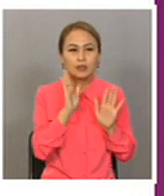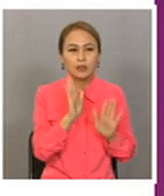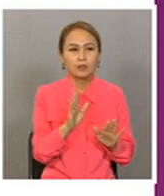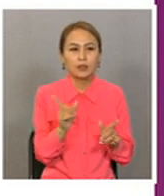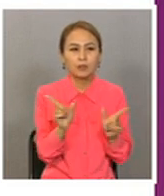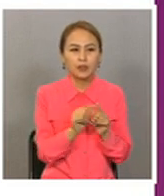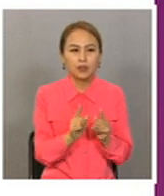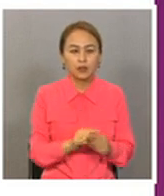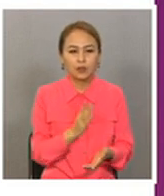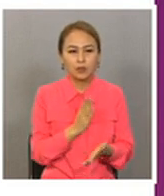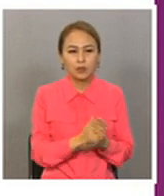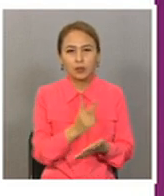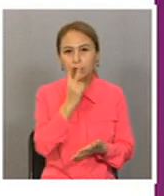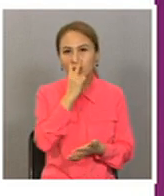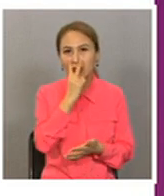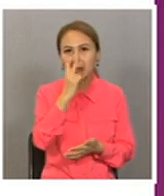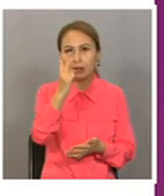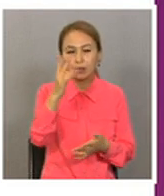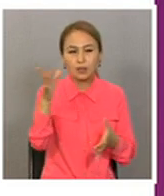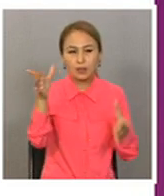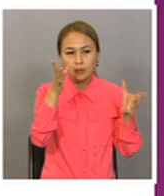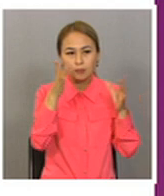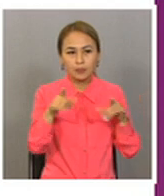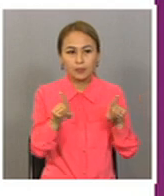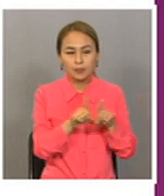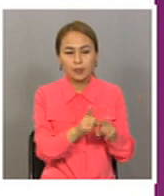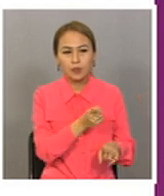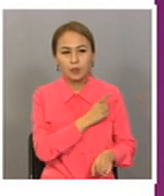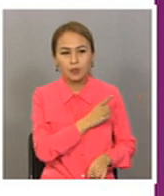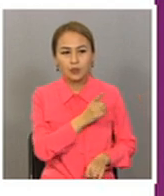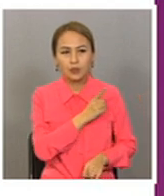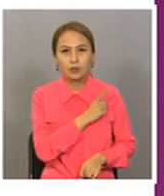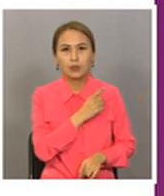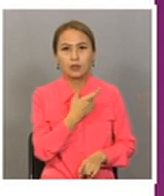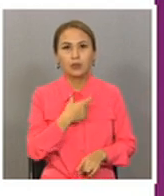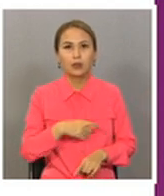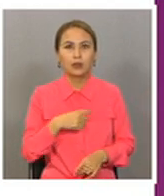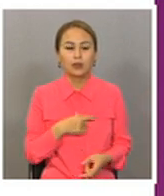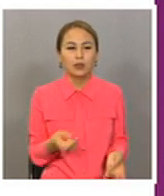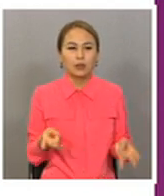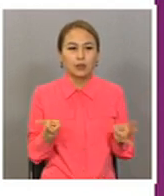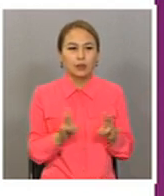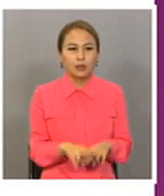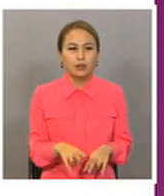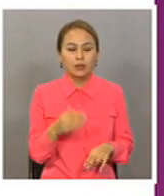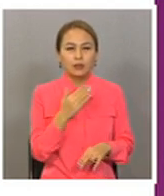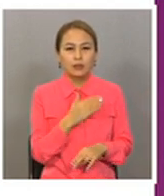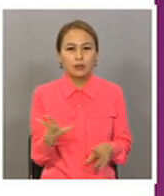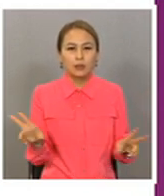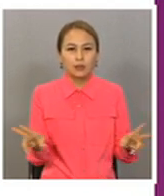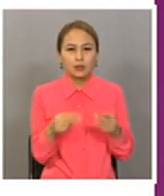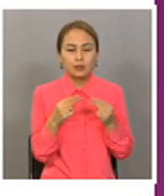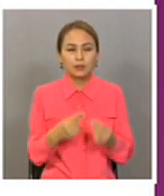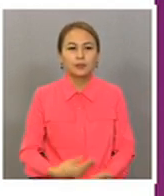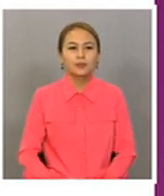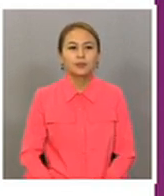тұр көкке қарап, бейне бір жалғыз өзін көпке балап. Сіздерге сәттілік тілеймін.